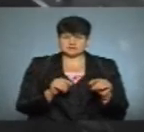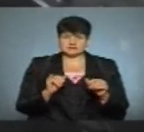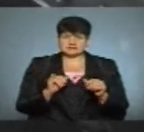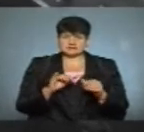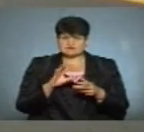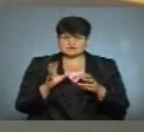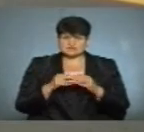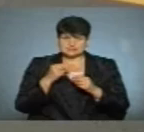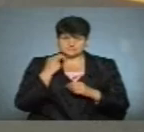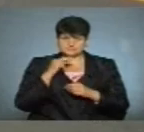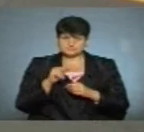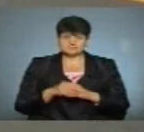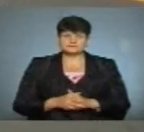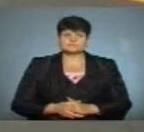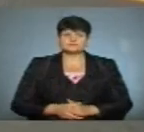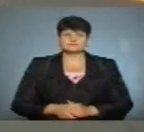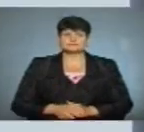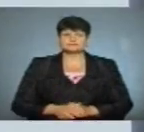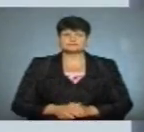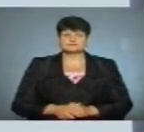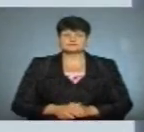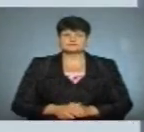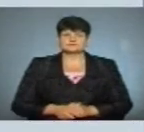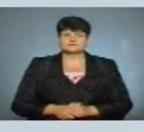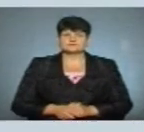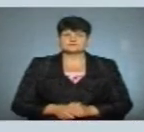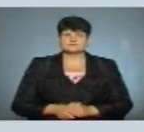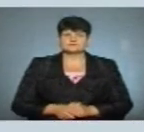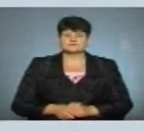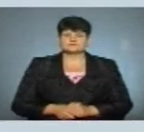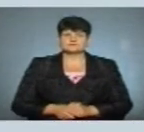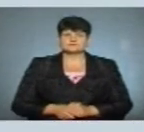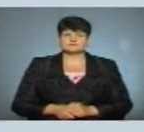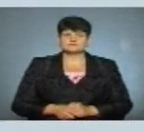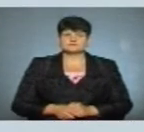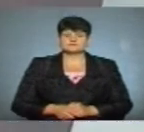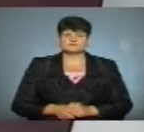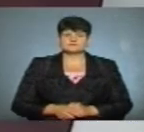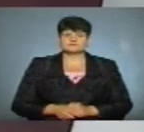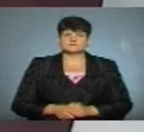взагалі ліпше. Світлана Лазорик, Василь Панчук. Новини на Суспільному. Тернопіль.